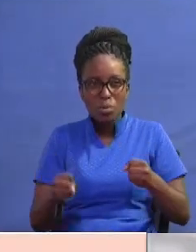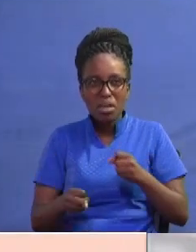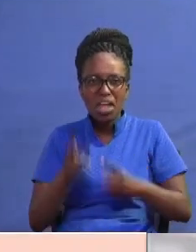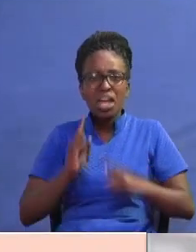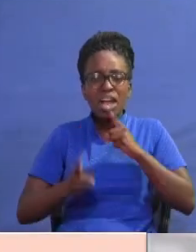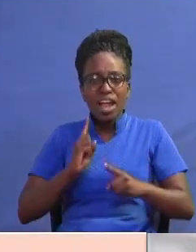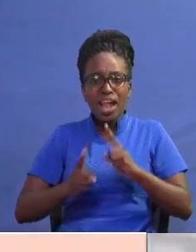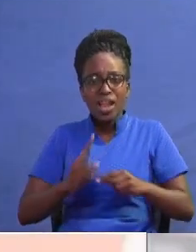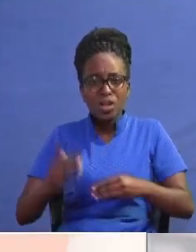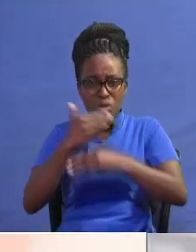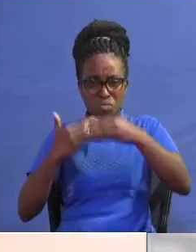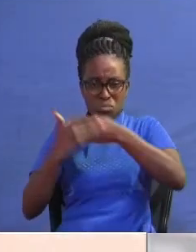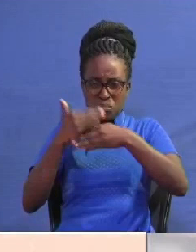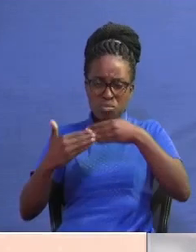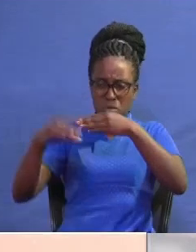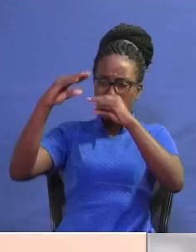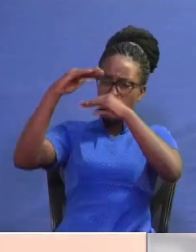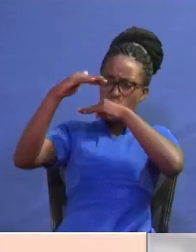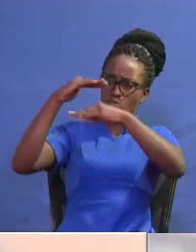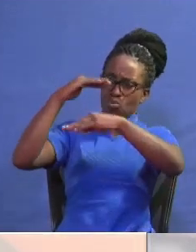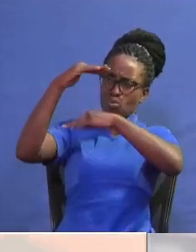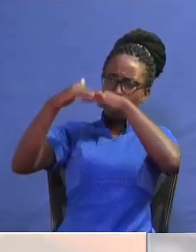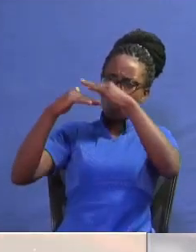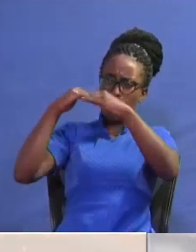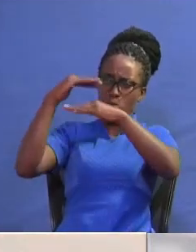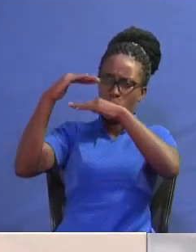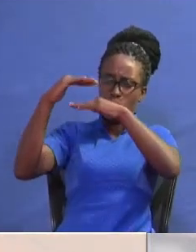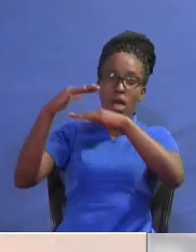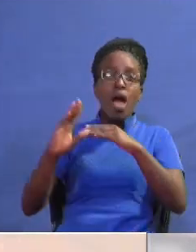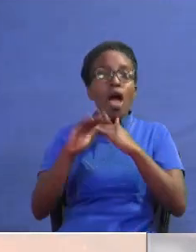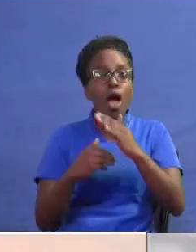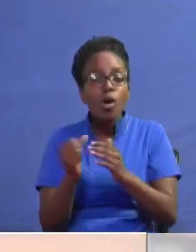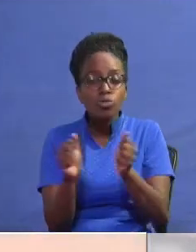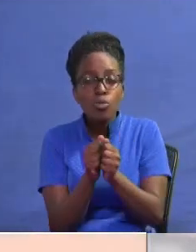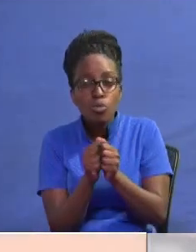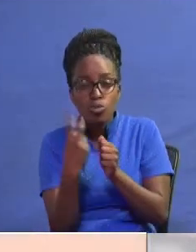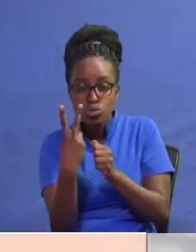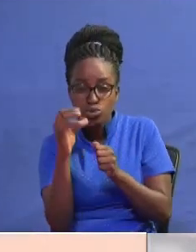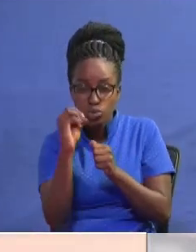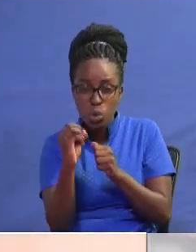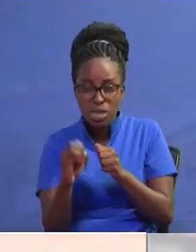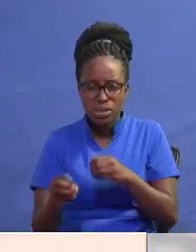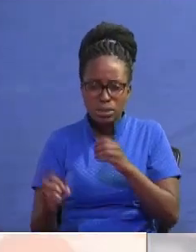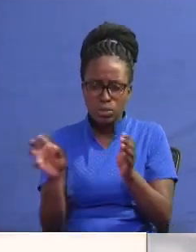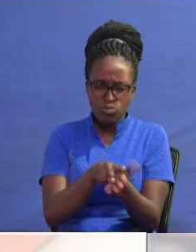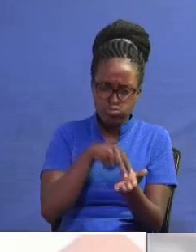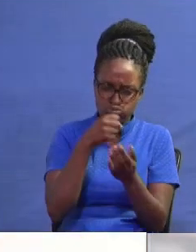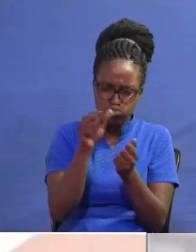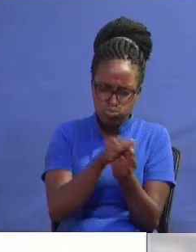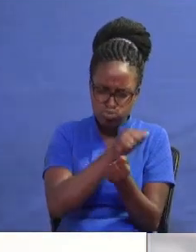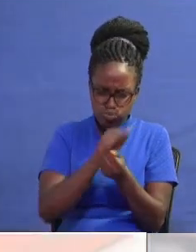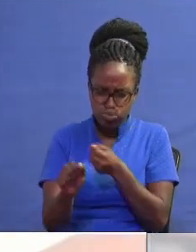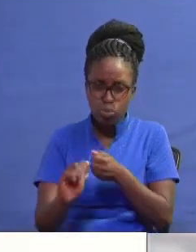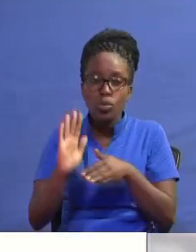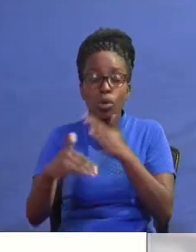vipi itakavyojenga vyoo vingine baada ya vyoo 20 kuporomoka shuleni humo kufuatia mvua kubwa